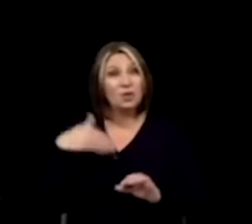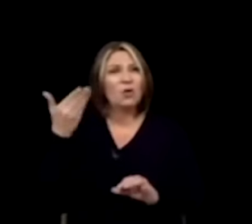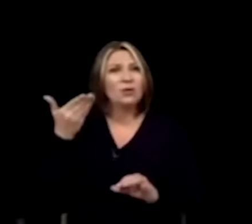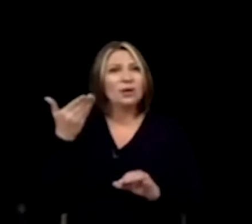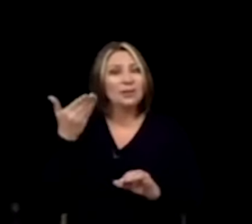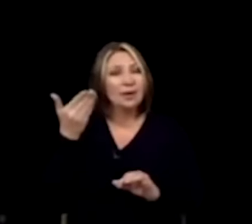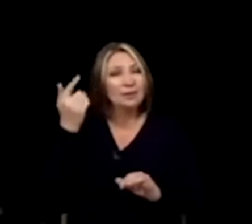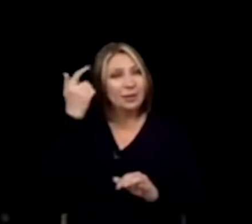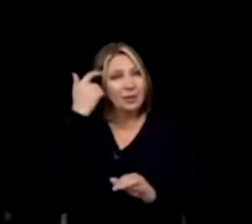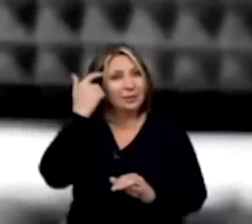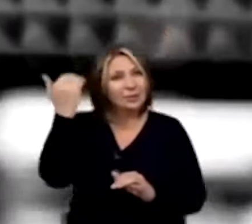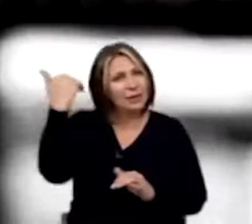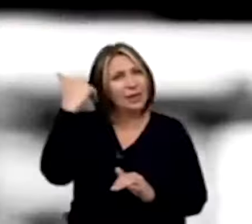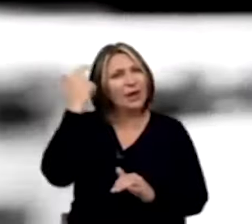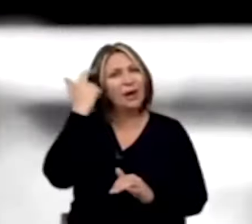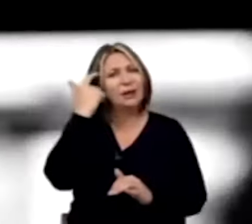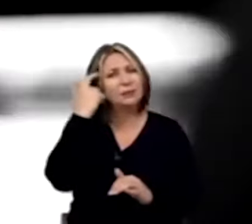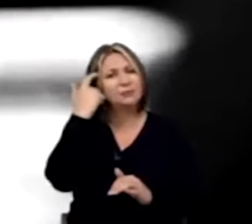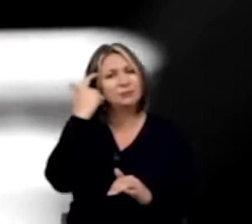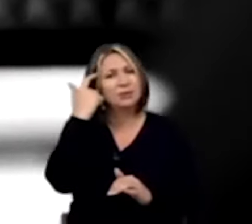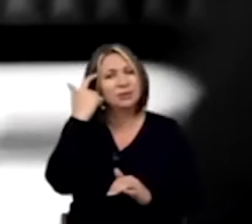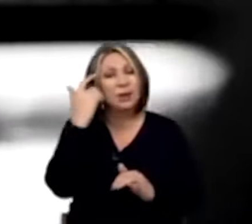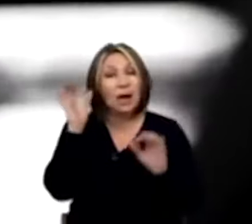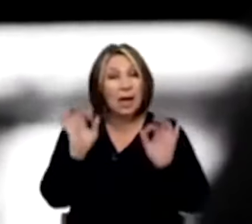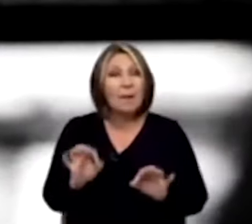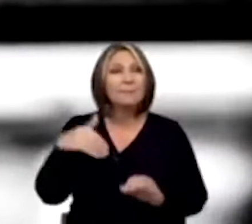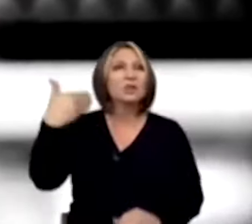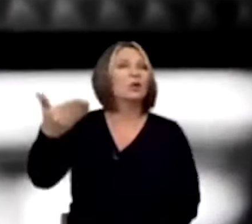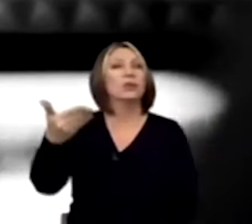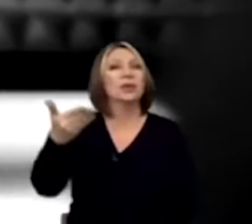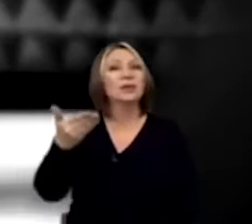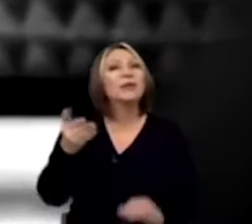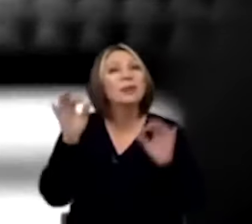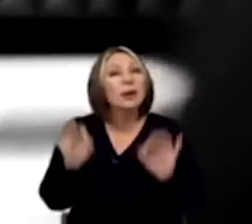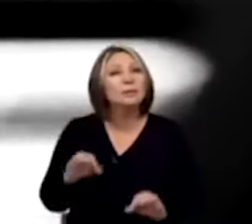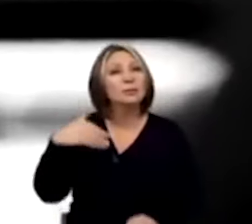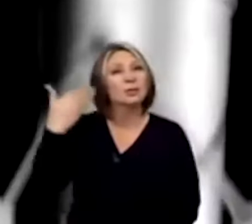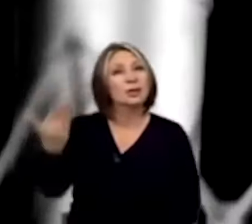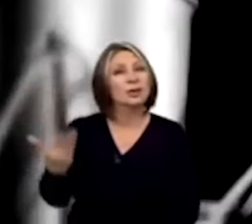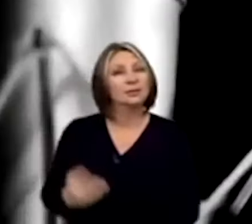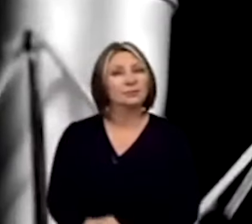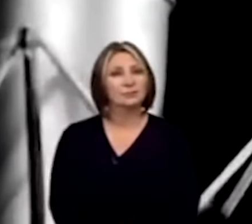Hep sonradan gelir aklım başıma, hep sonradan.